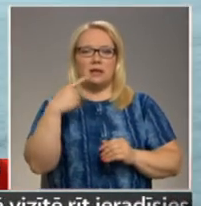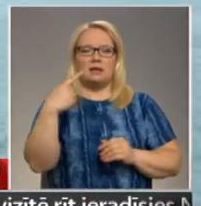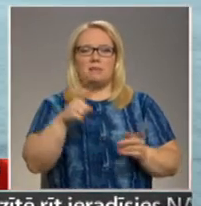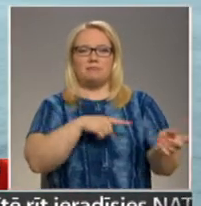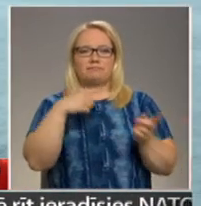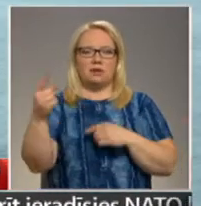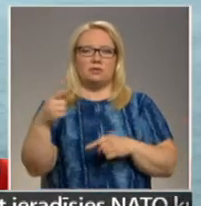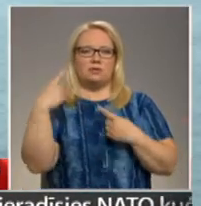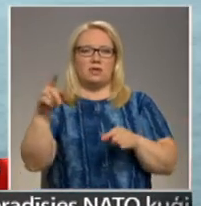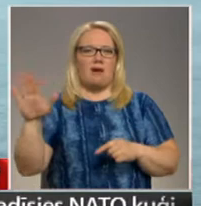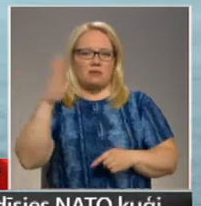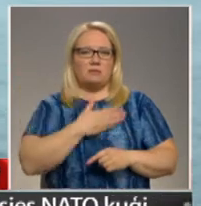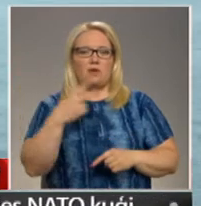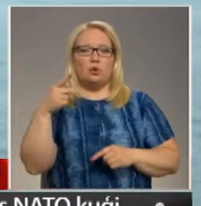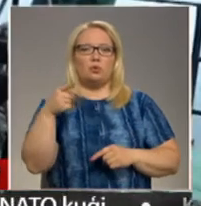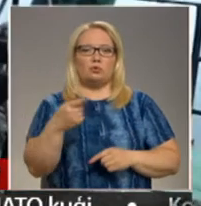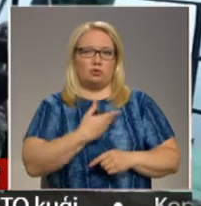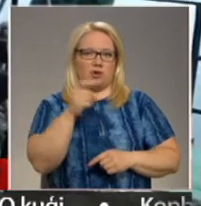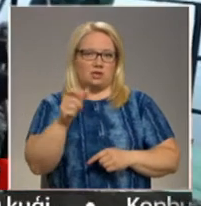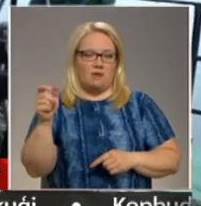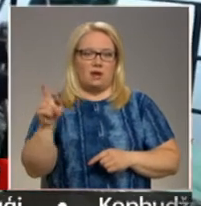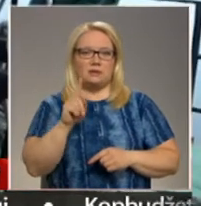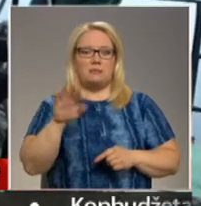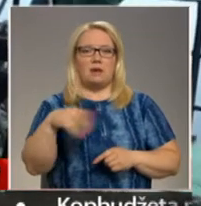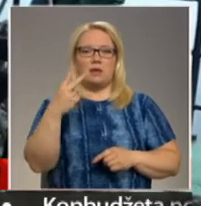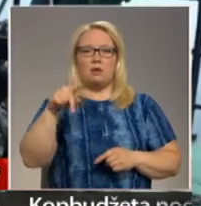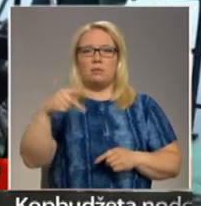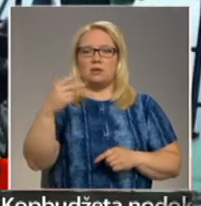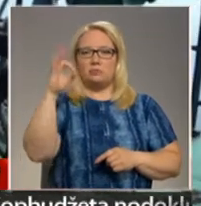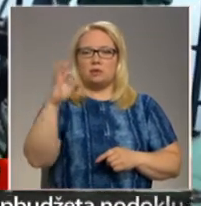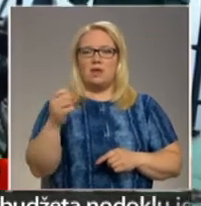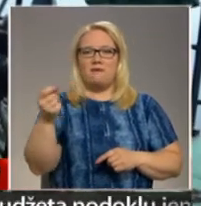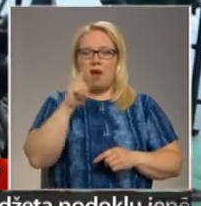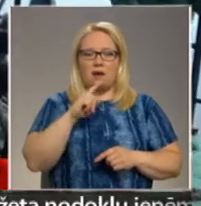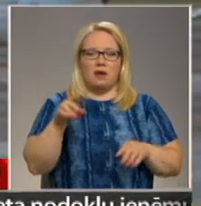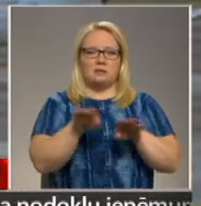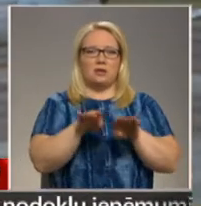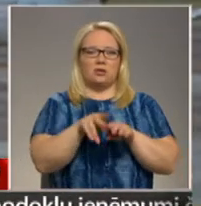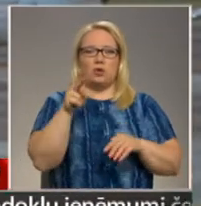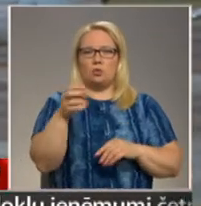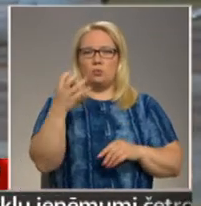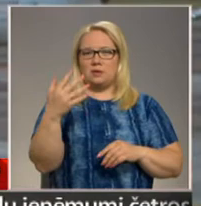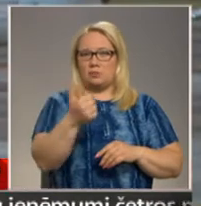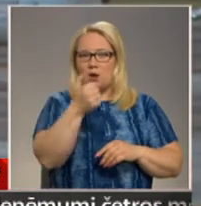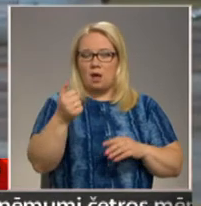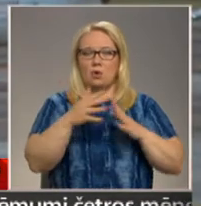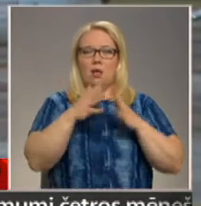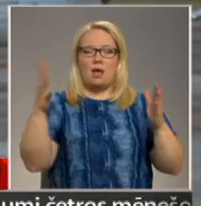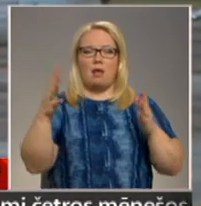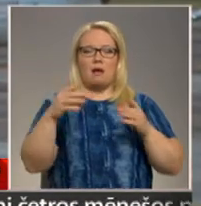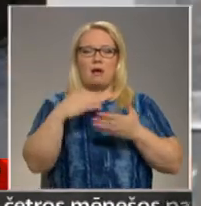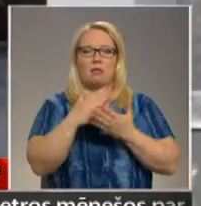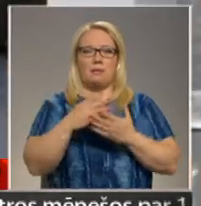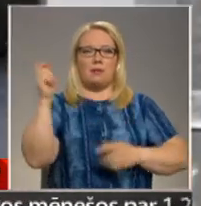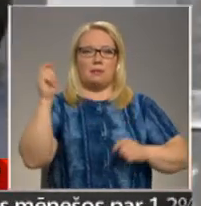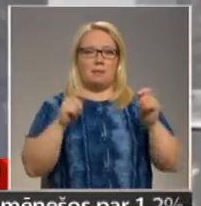valstīs devušies vairāk nekā 20 tūkstoši iedzīvotāji, kas ir par 2,3% vairāk nekā 2015. Gadā. Lielākā daļa imigrantu bija darbspējas